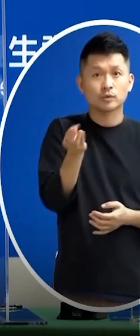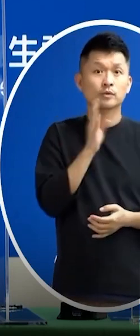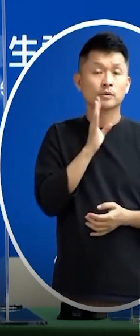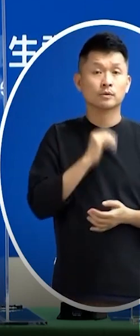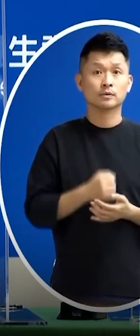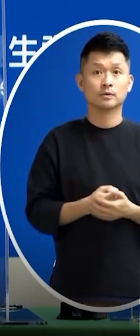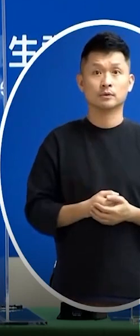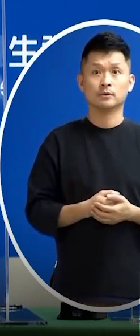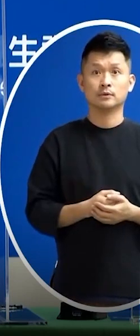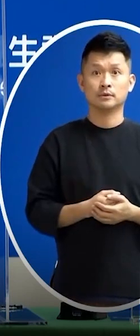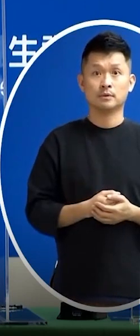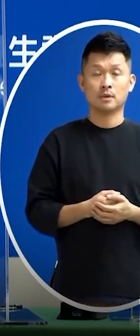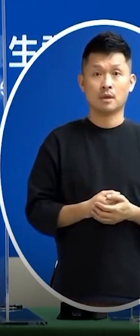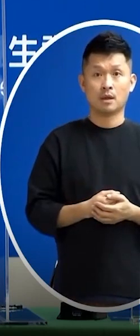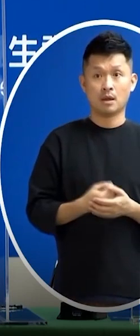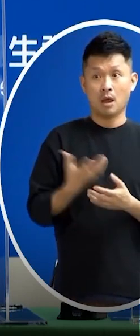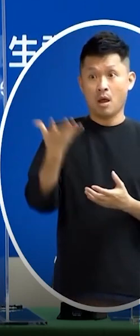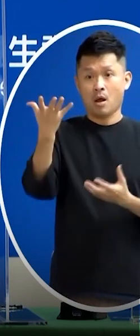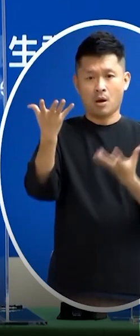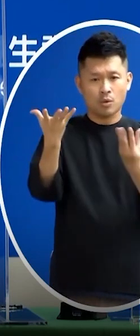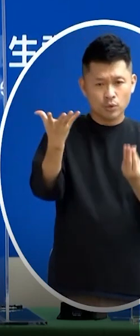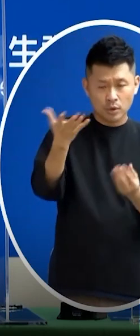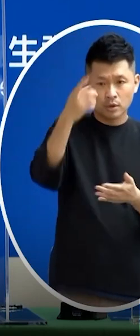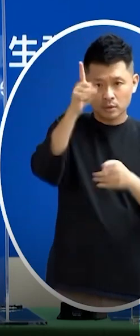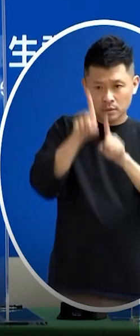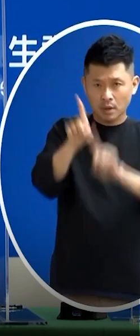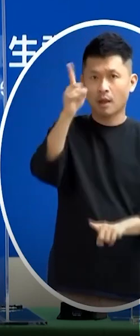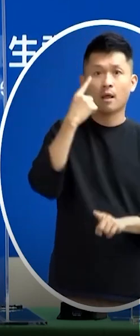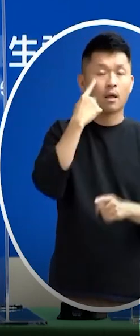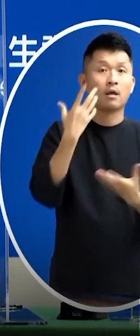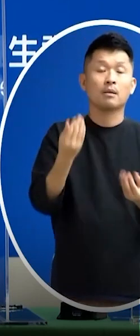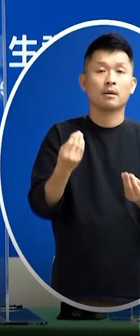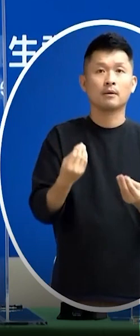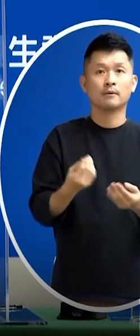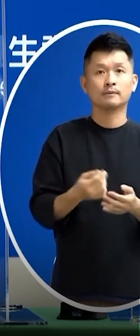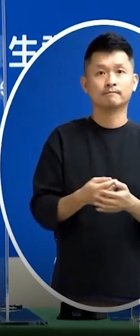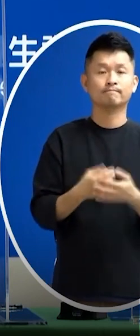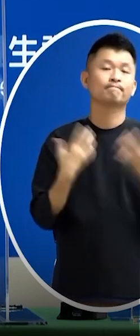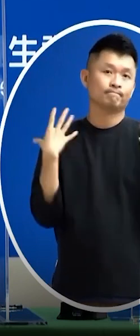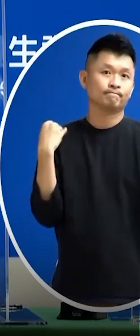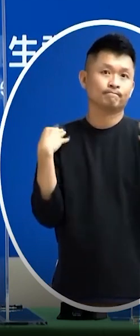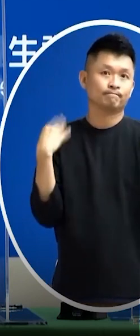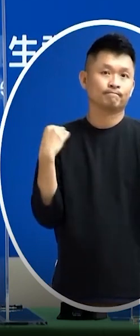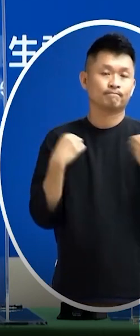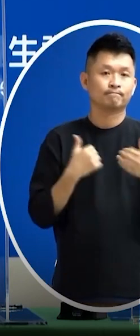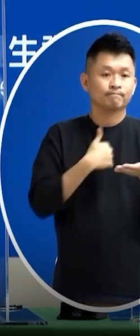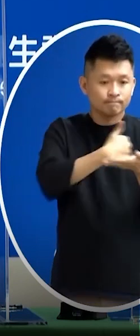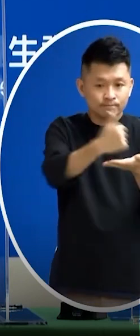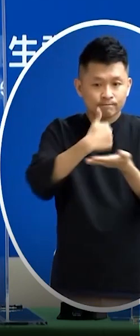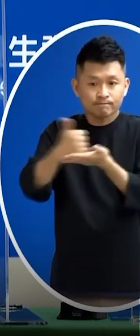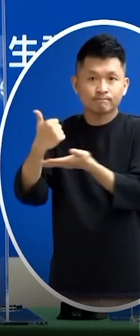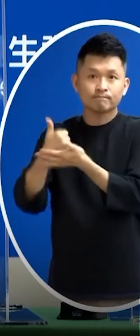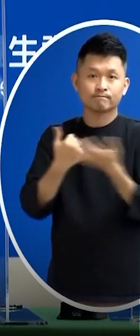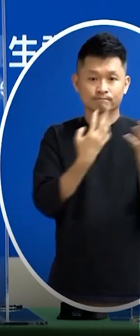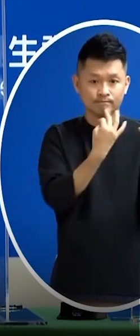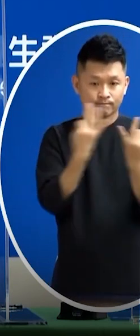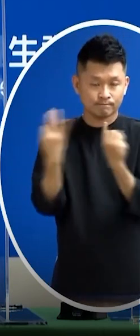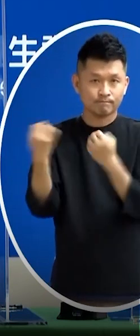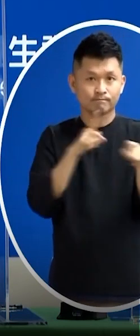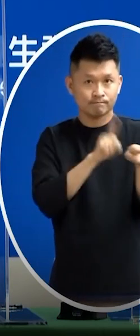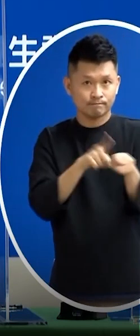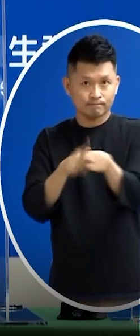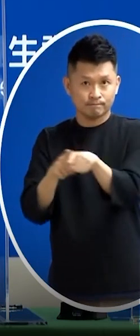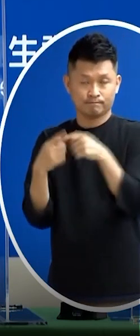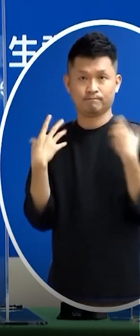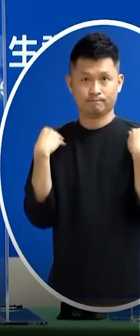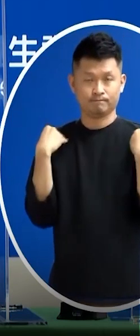产生量的一个大量的差异的时候，我们现在还不会来调整这个各个的供应量，还先照着这样的供应量继